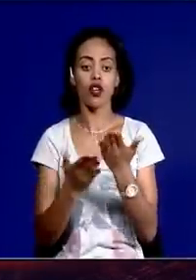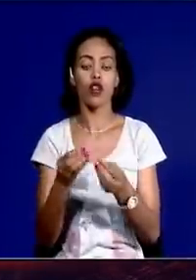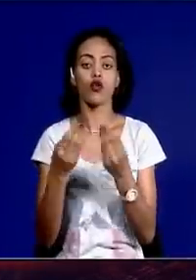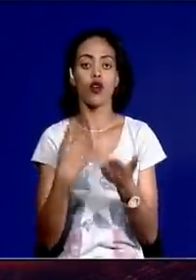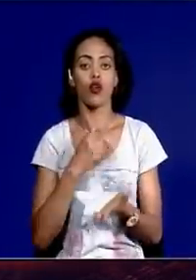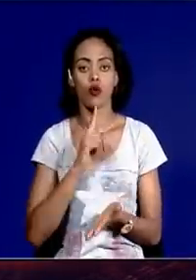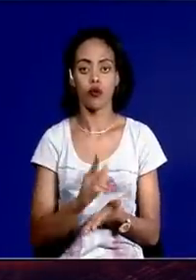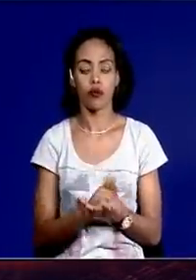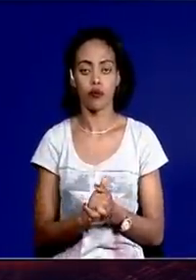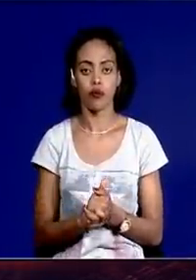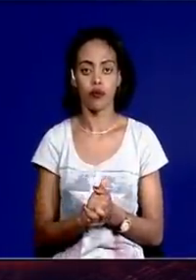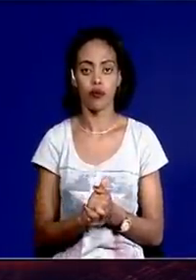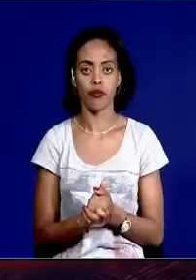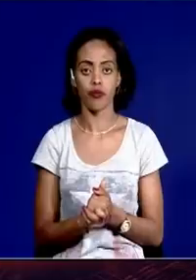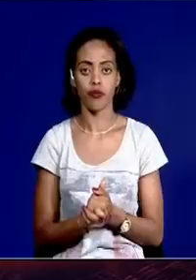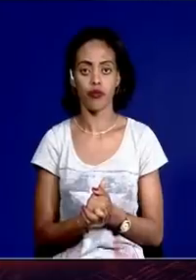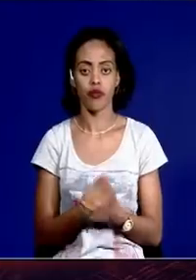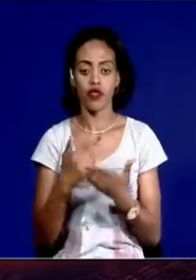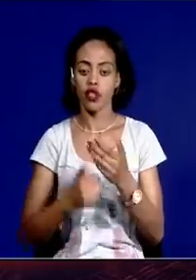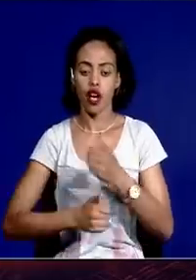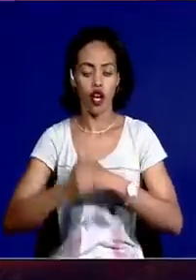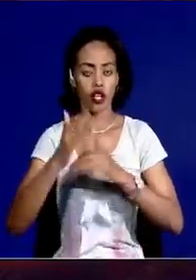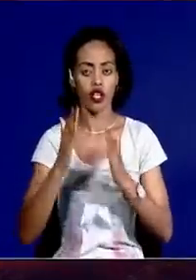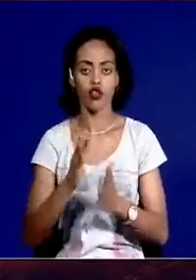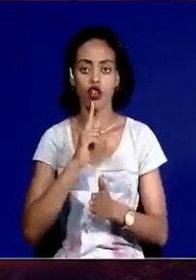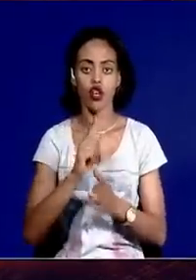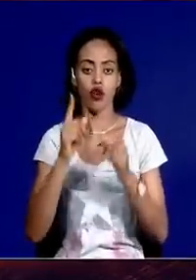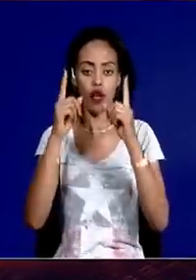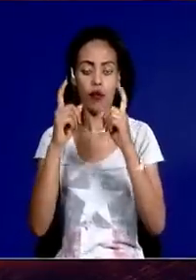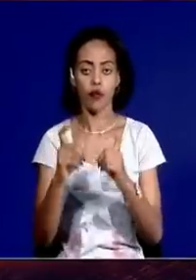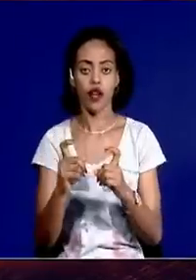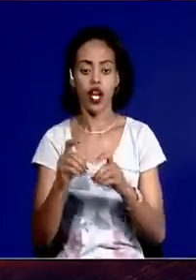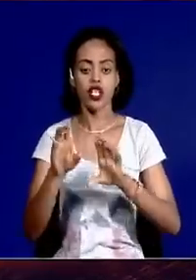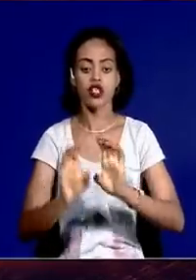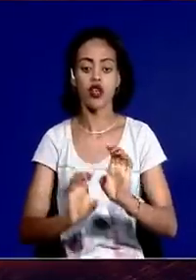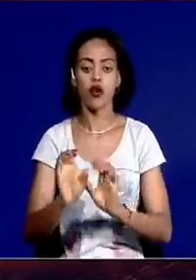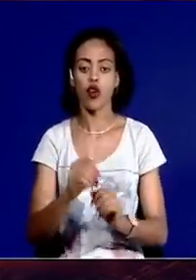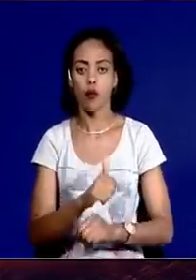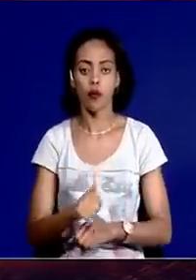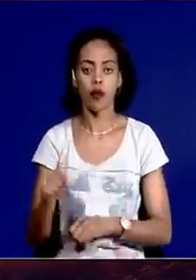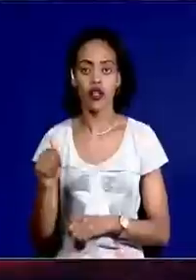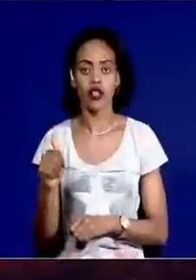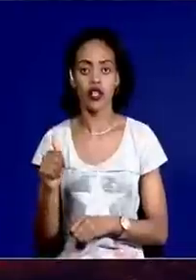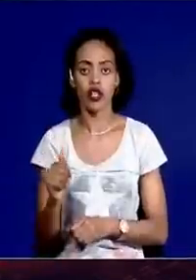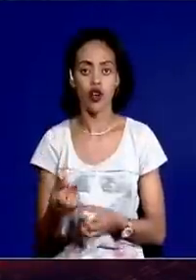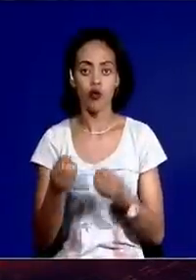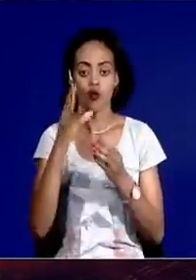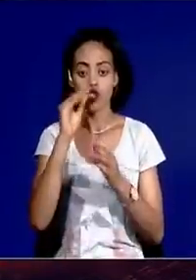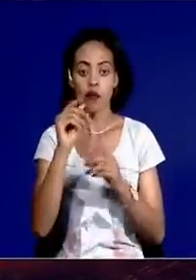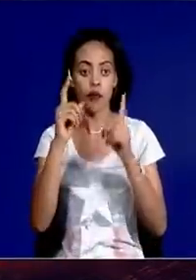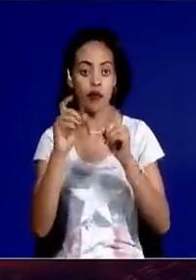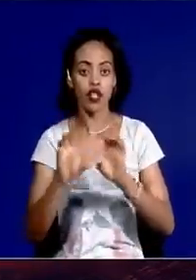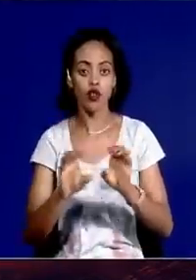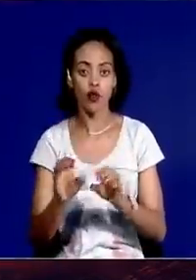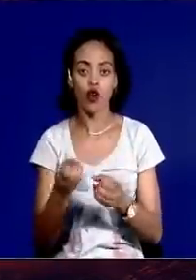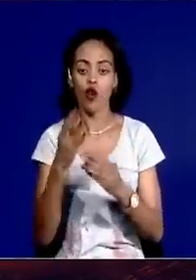نازي زي حدا كنيعي يا مرمرة استقبل الله ينبر بس حسبت أن مرمر كأن العلم